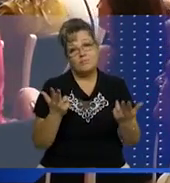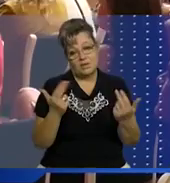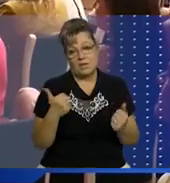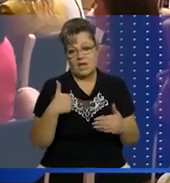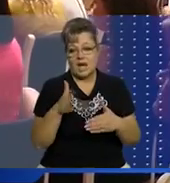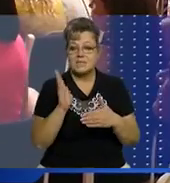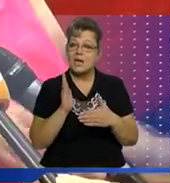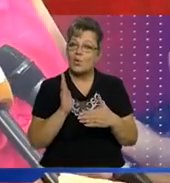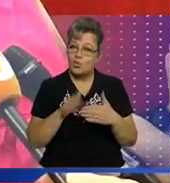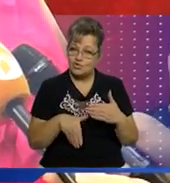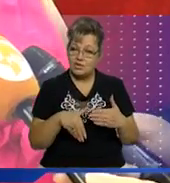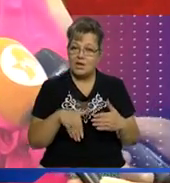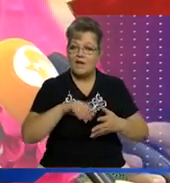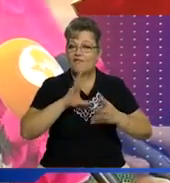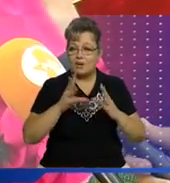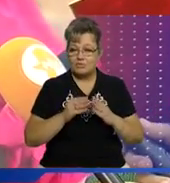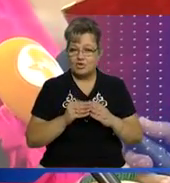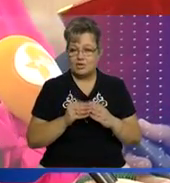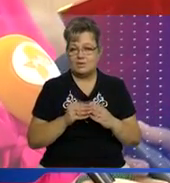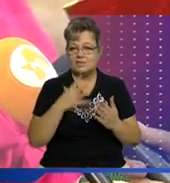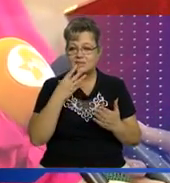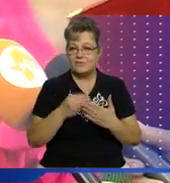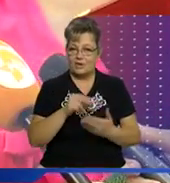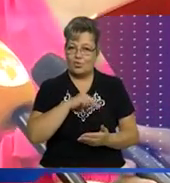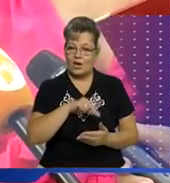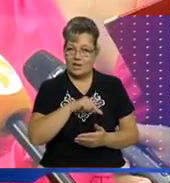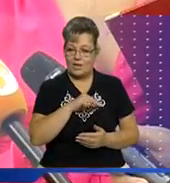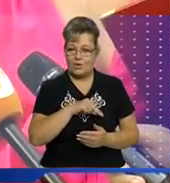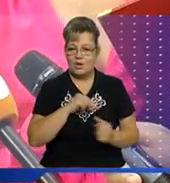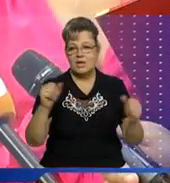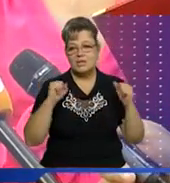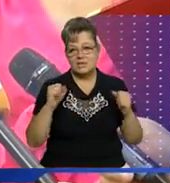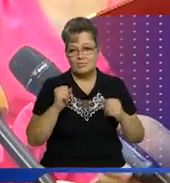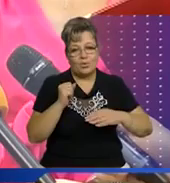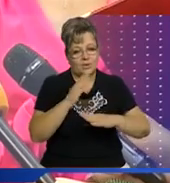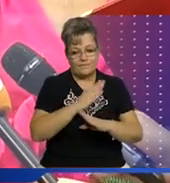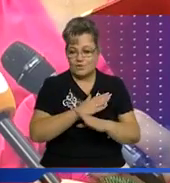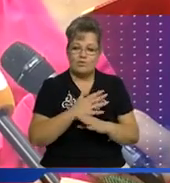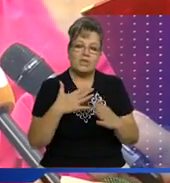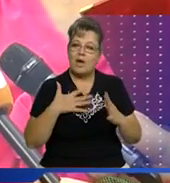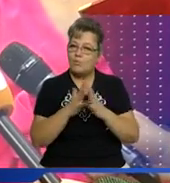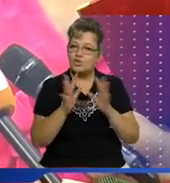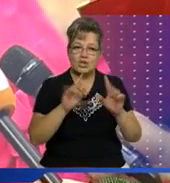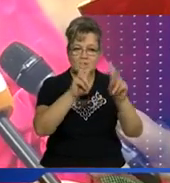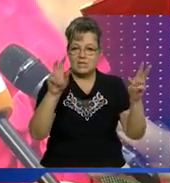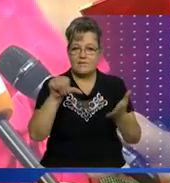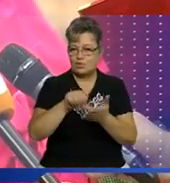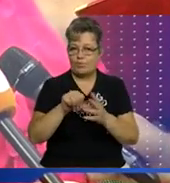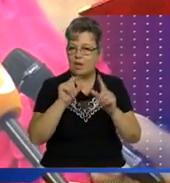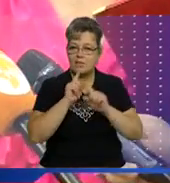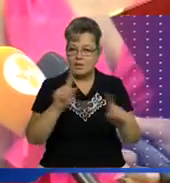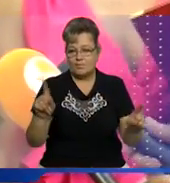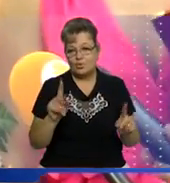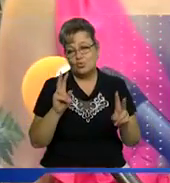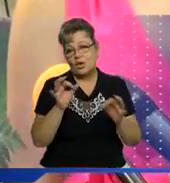я закончила вообще карьеру, ну, со спортом полностью. Я нигде больше выступать не буду.